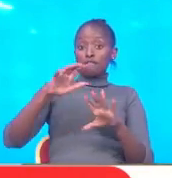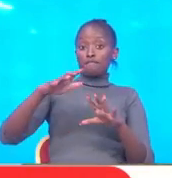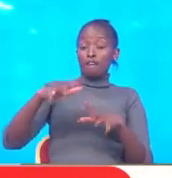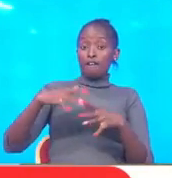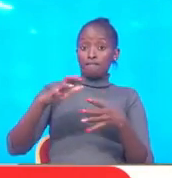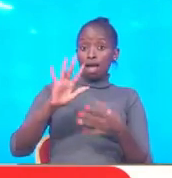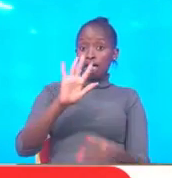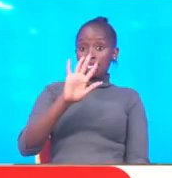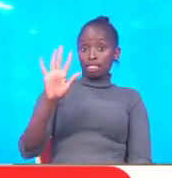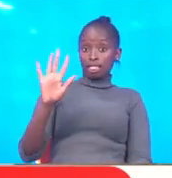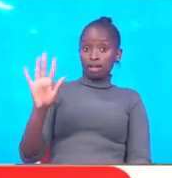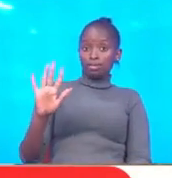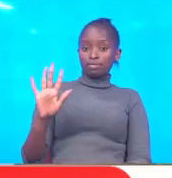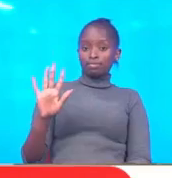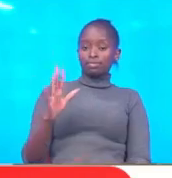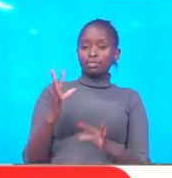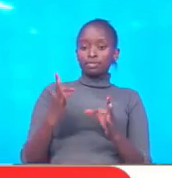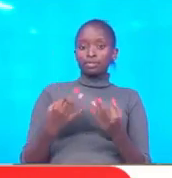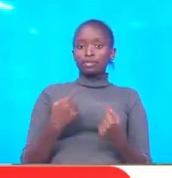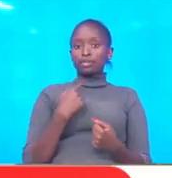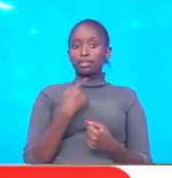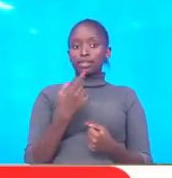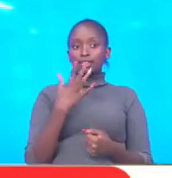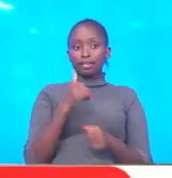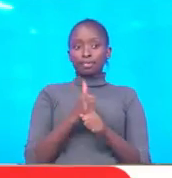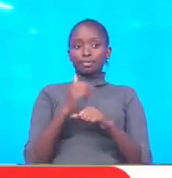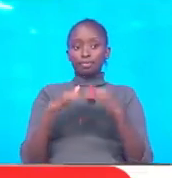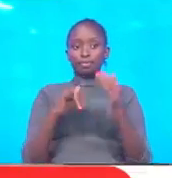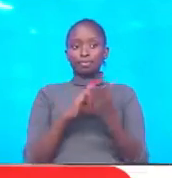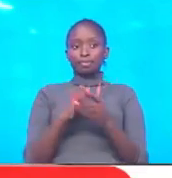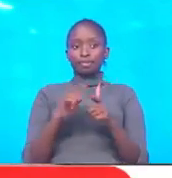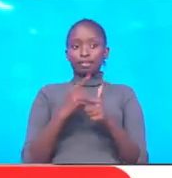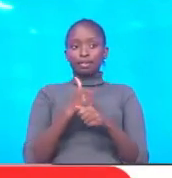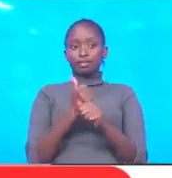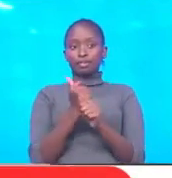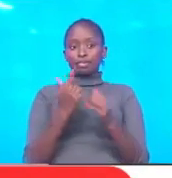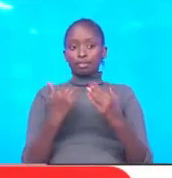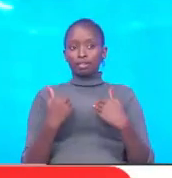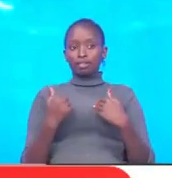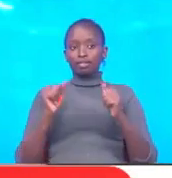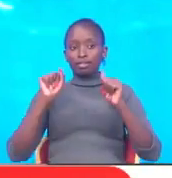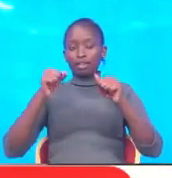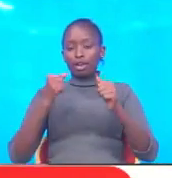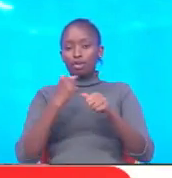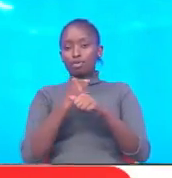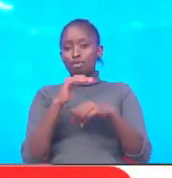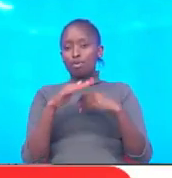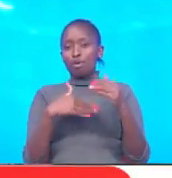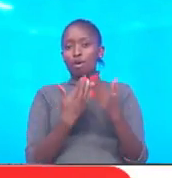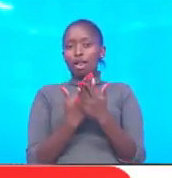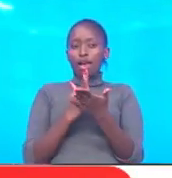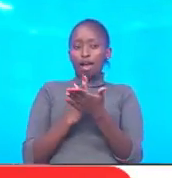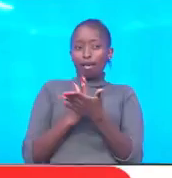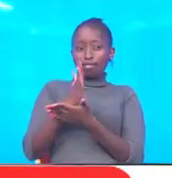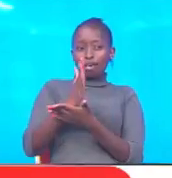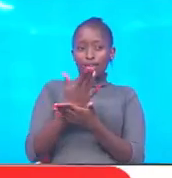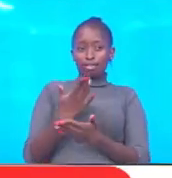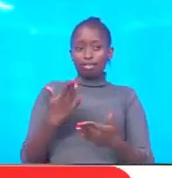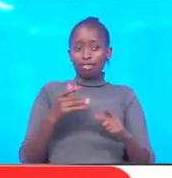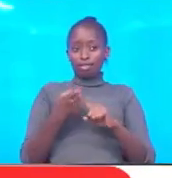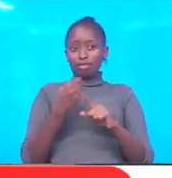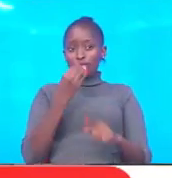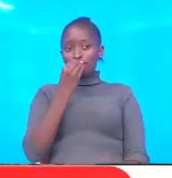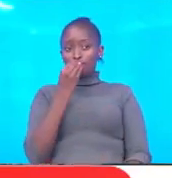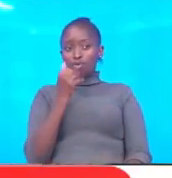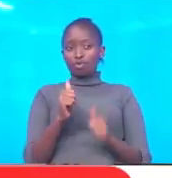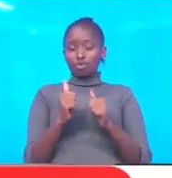saying that you're going to limit that, then clearly you're going to limit their right to food. Kenya inalenga sekta ya kilimo kuwa mojawapo ya vichocheo